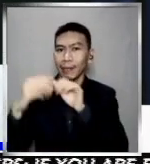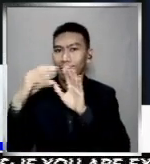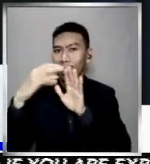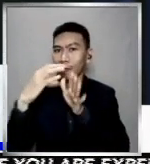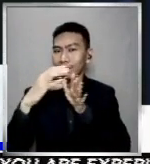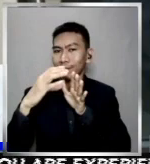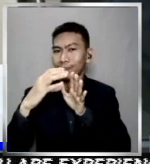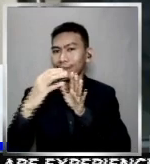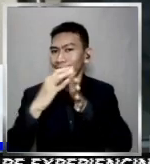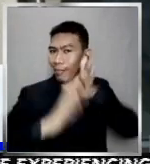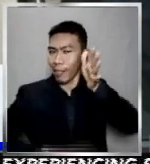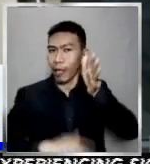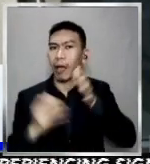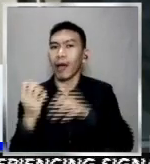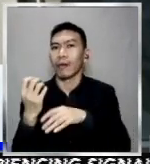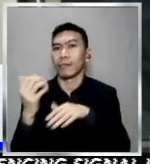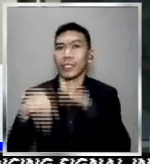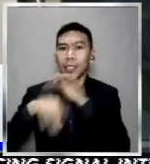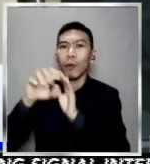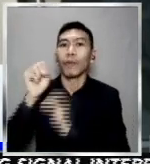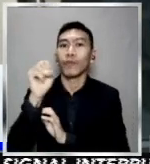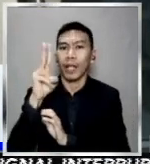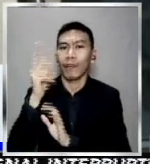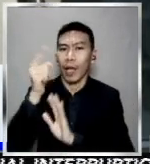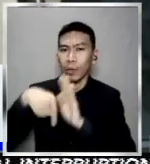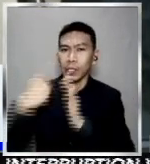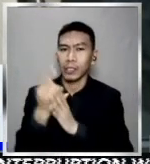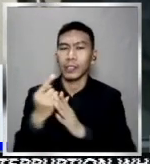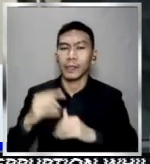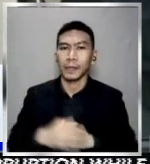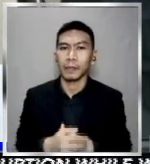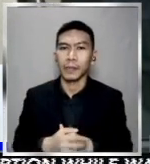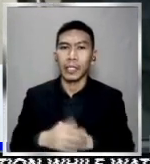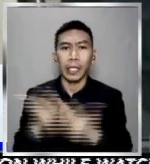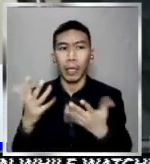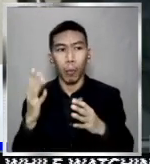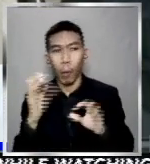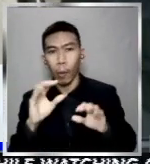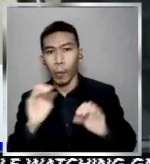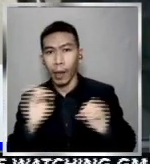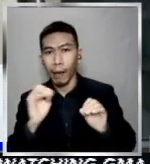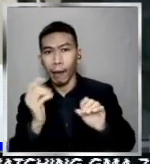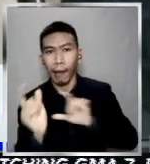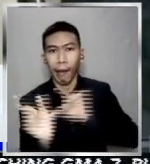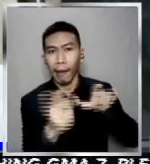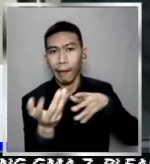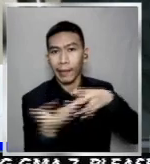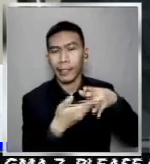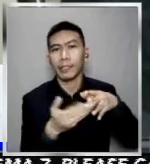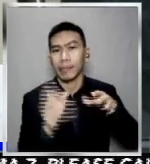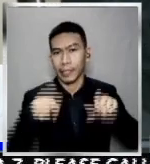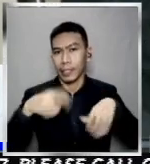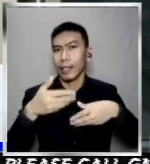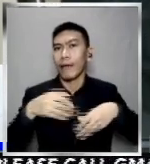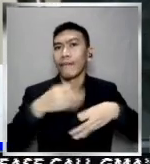kinakailangan pawalan. Ayon kay Interior Secretary Eduardo Anyo, dati na rin may utos ang IATF na sumailalim na lang sa